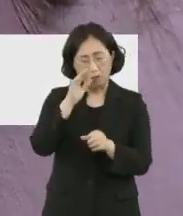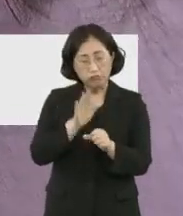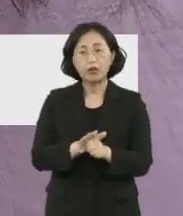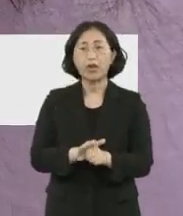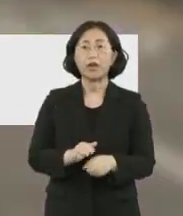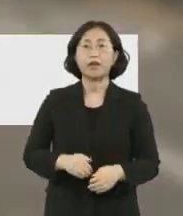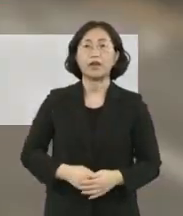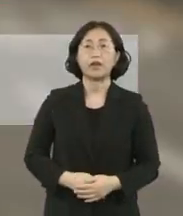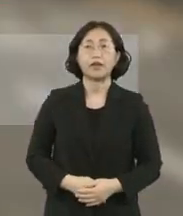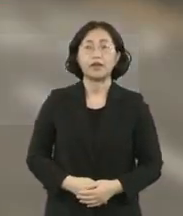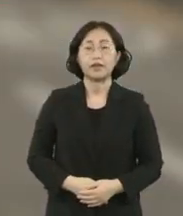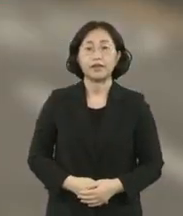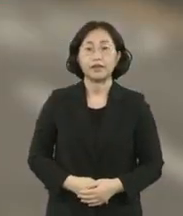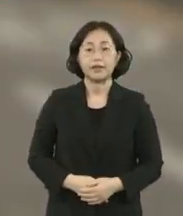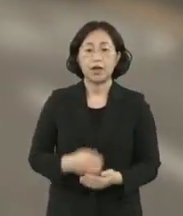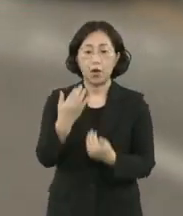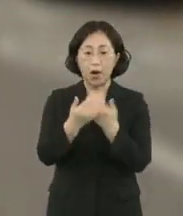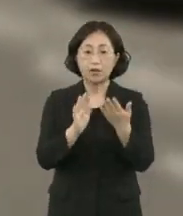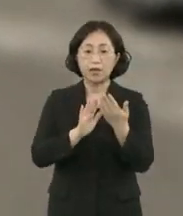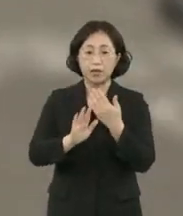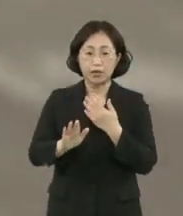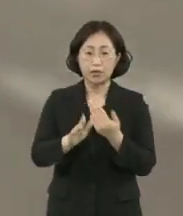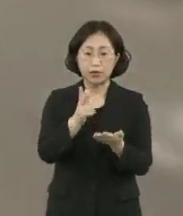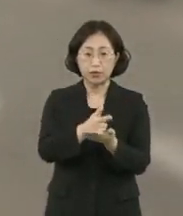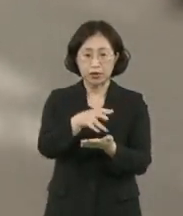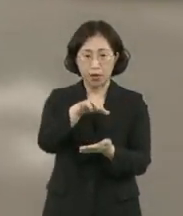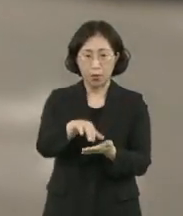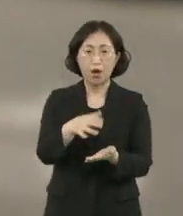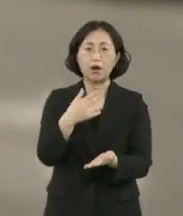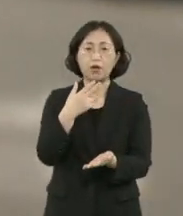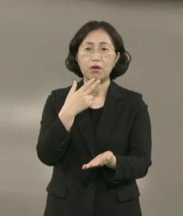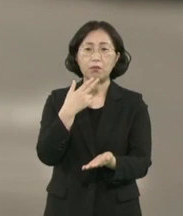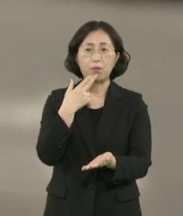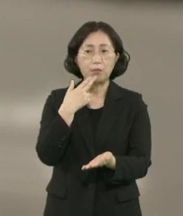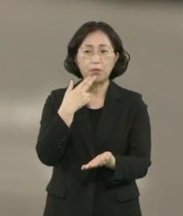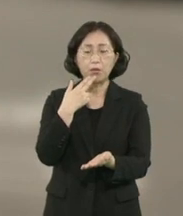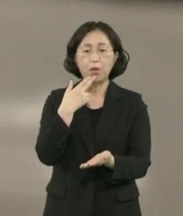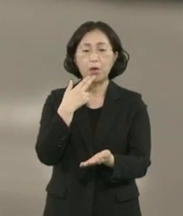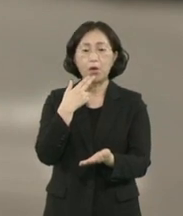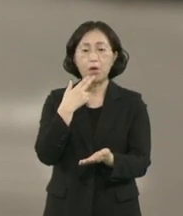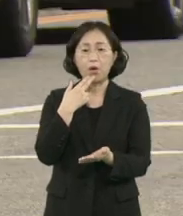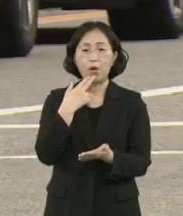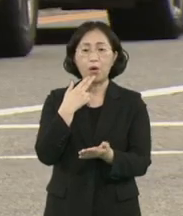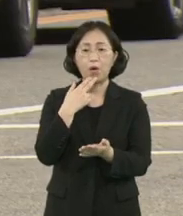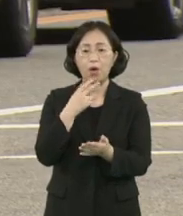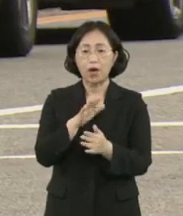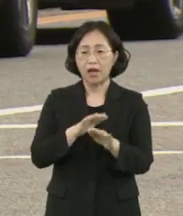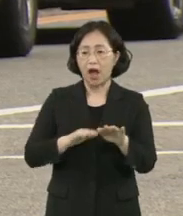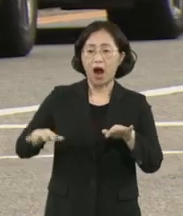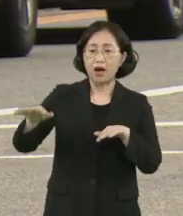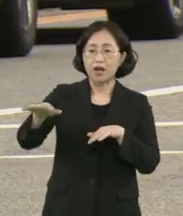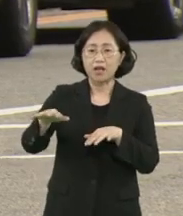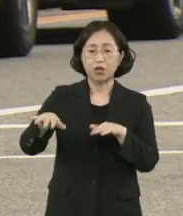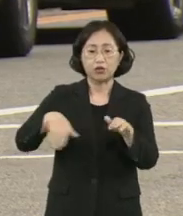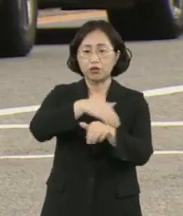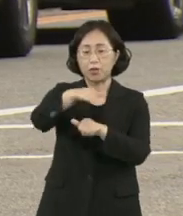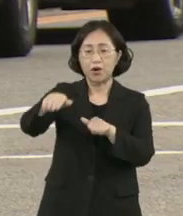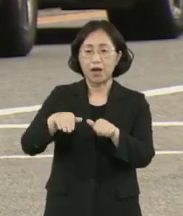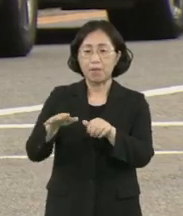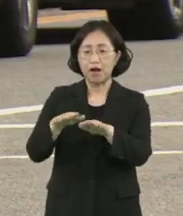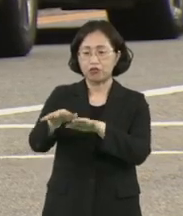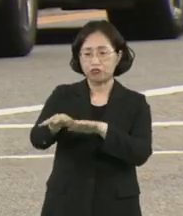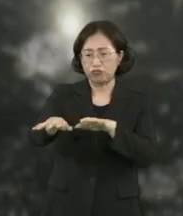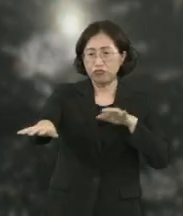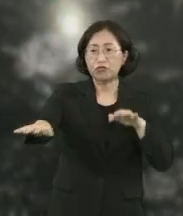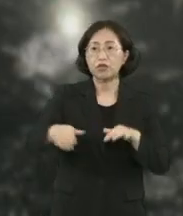부분이 많아요. 게다가 화재 이후 주차 공간이 없는 차량들이 한꺼번에 쏟아져 나와 아파트 주변 도로가 거대한 주차장으로